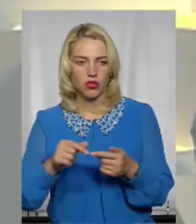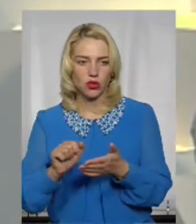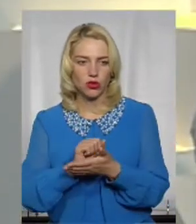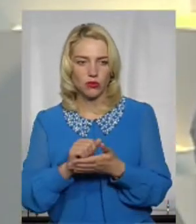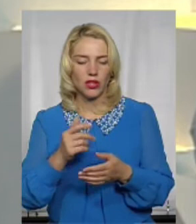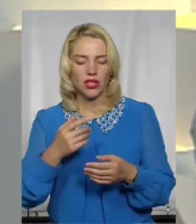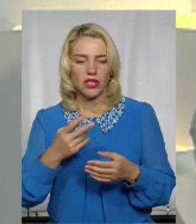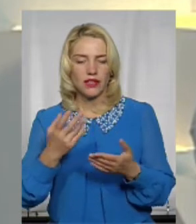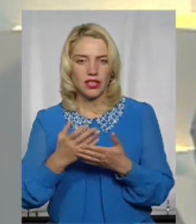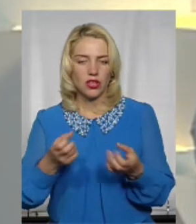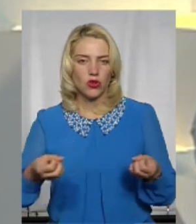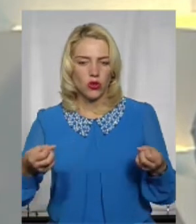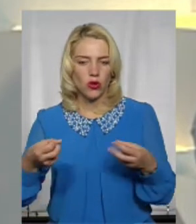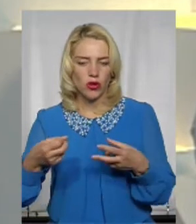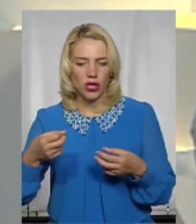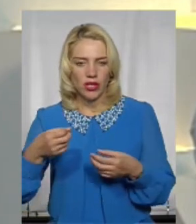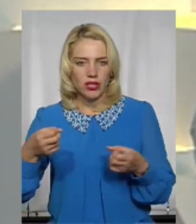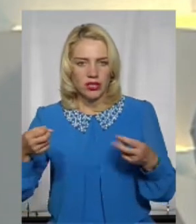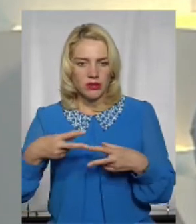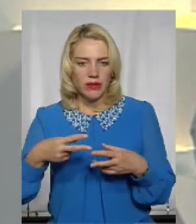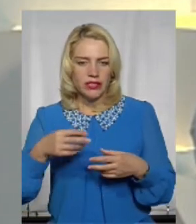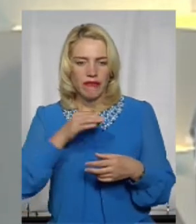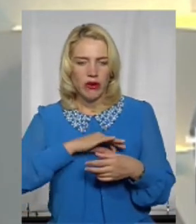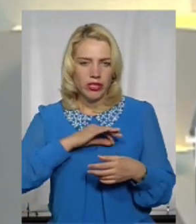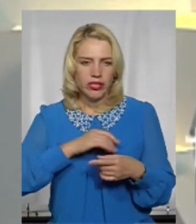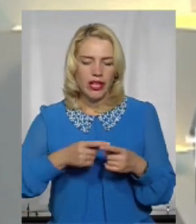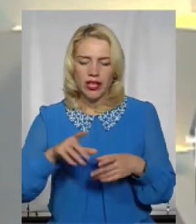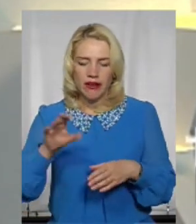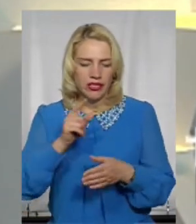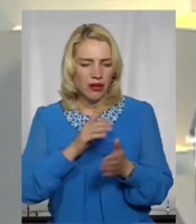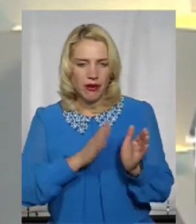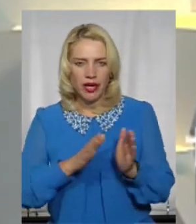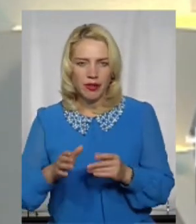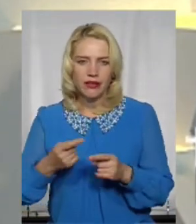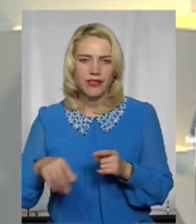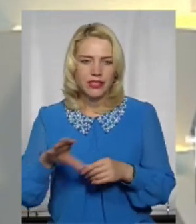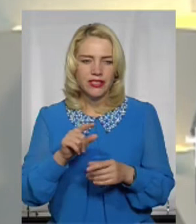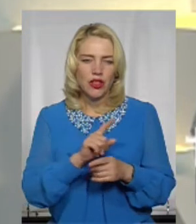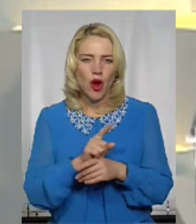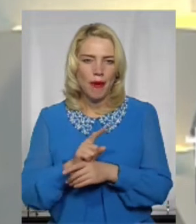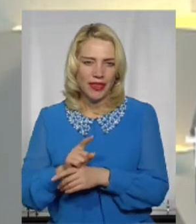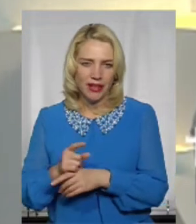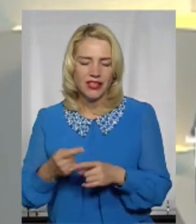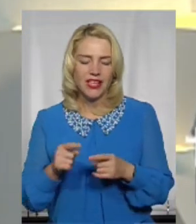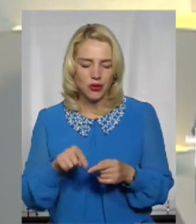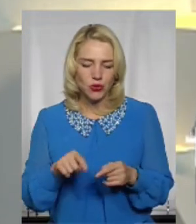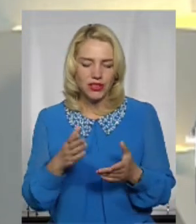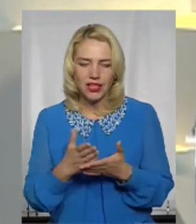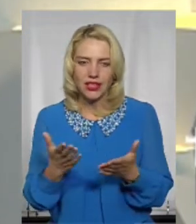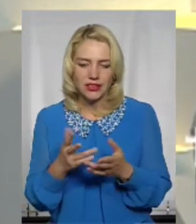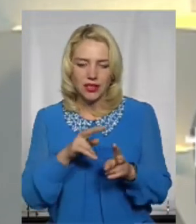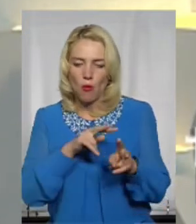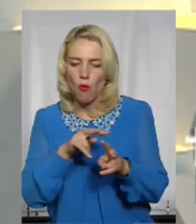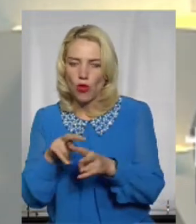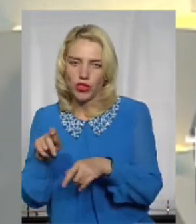на спецводокористування, і там регламентуються всі ці нормативні скиди. І тому тут є якийсь